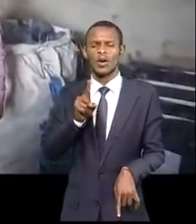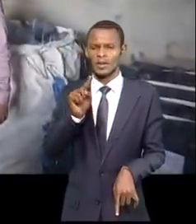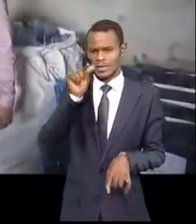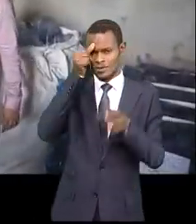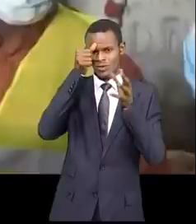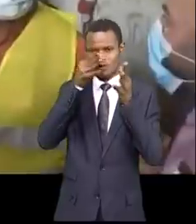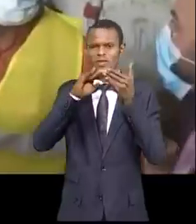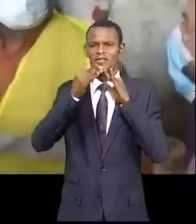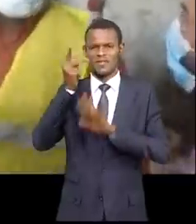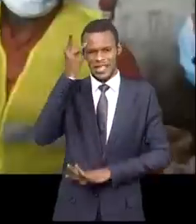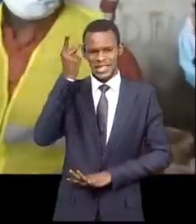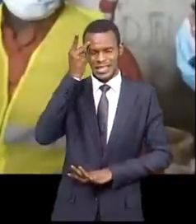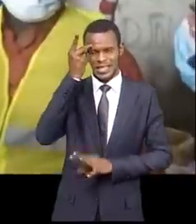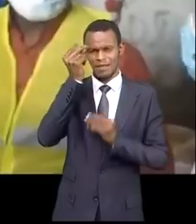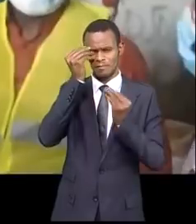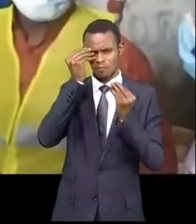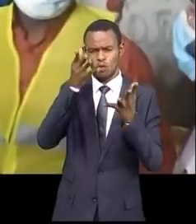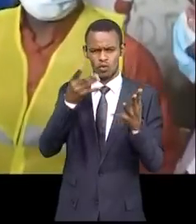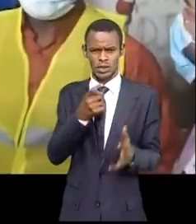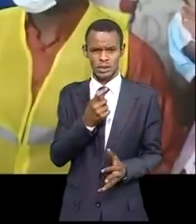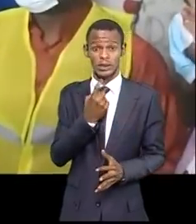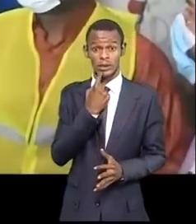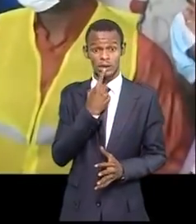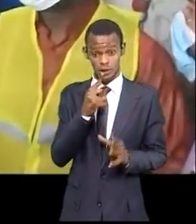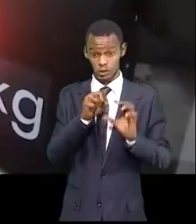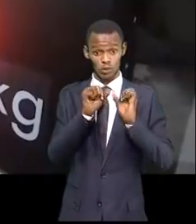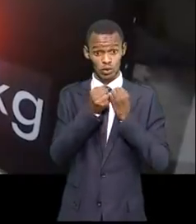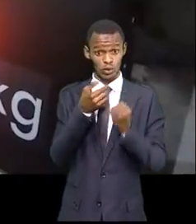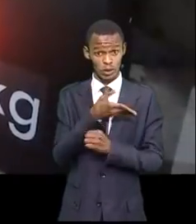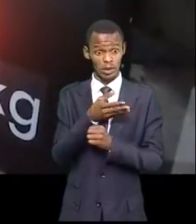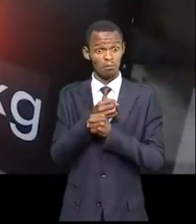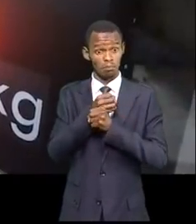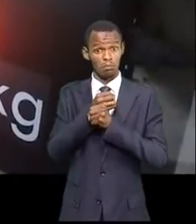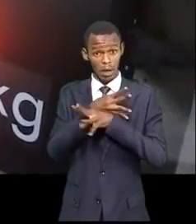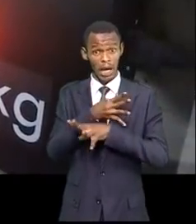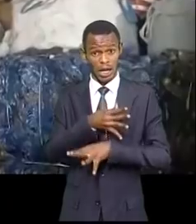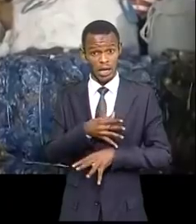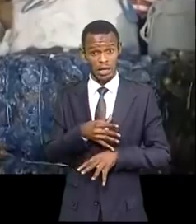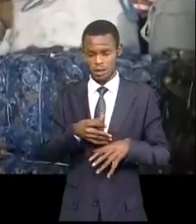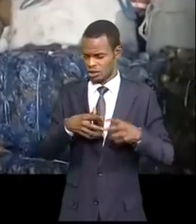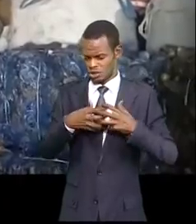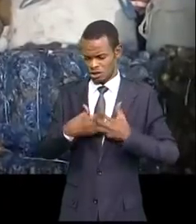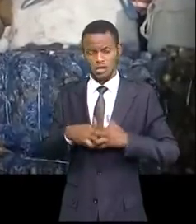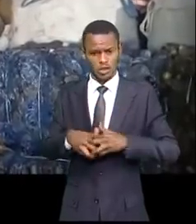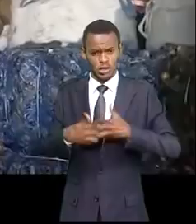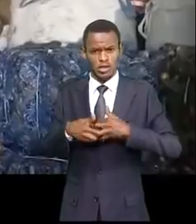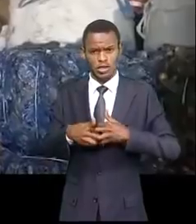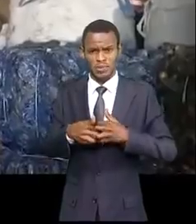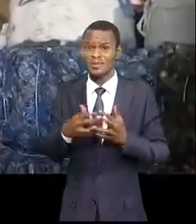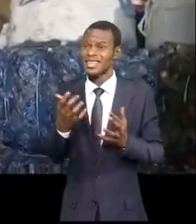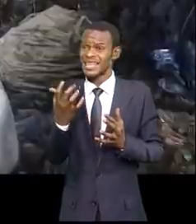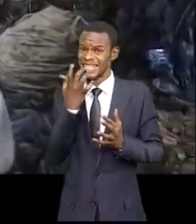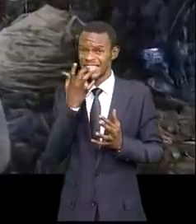annonce soutient la route qu'ils chassent elle vient de se doter d'une usine spécialisée pour le recyclage leurs